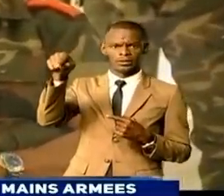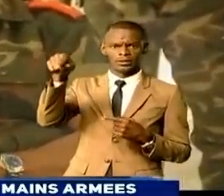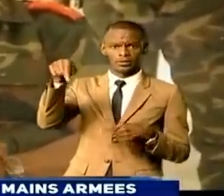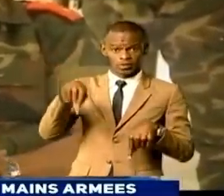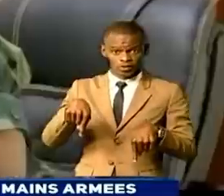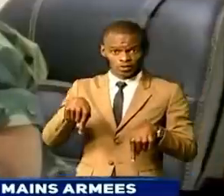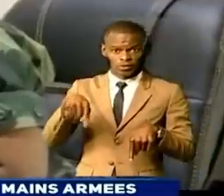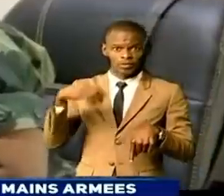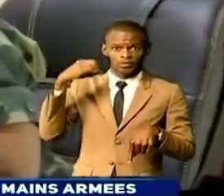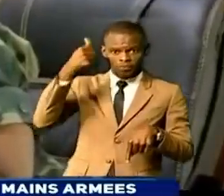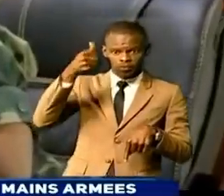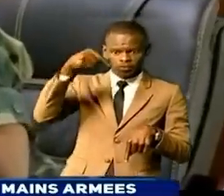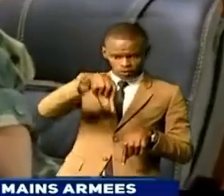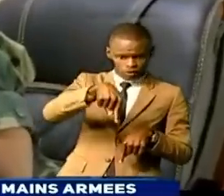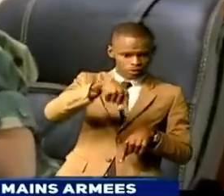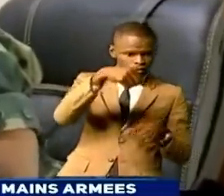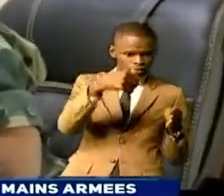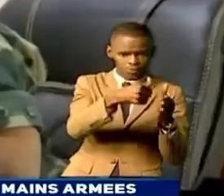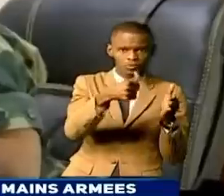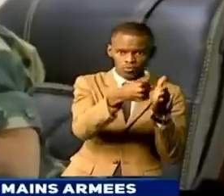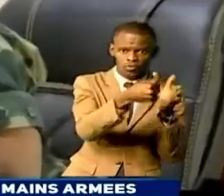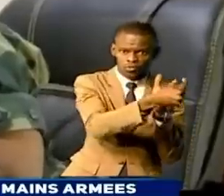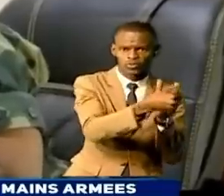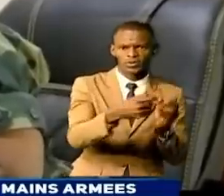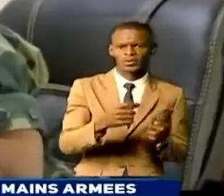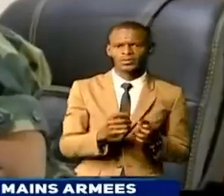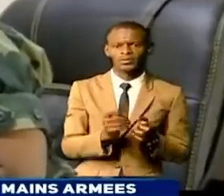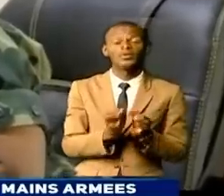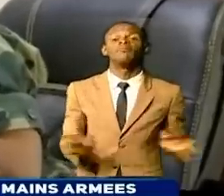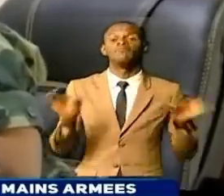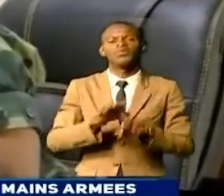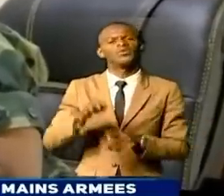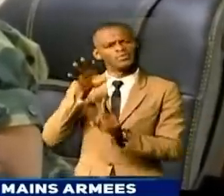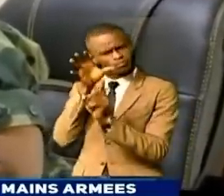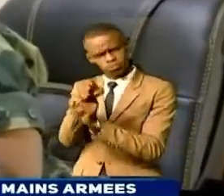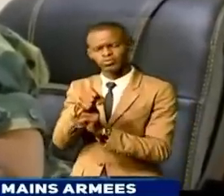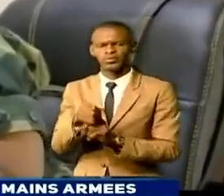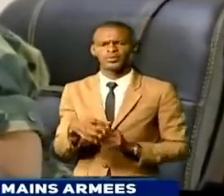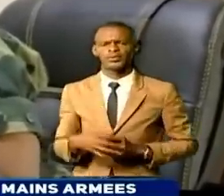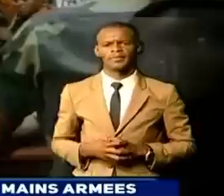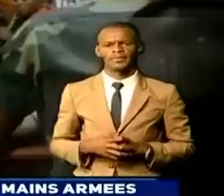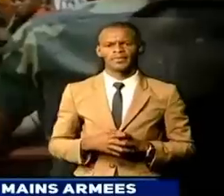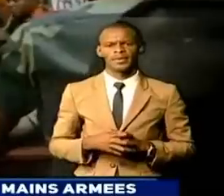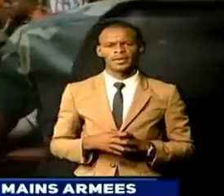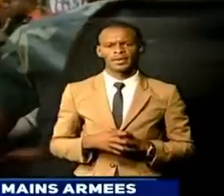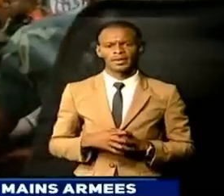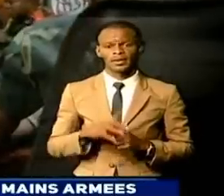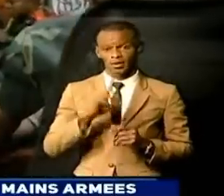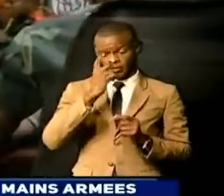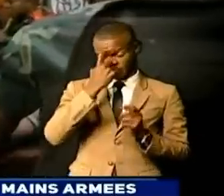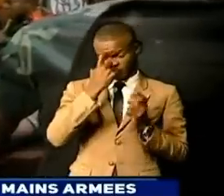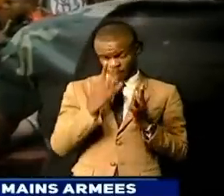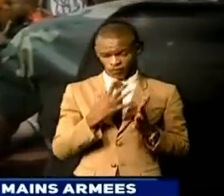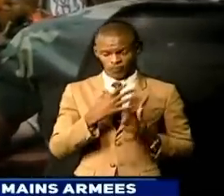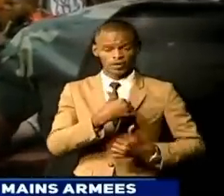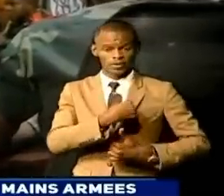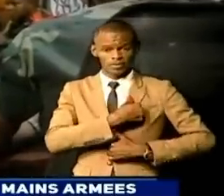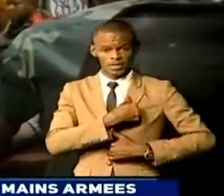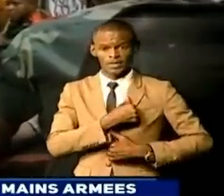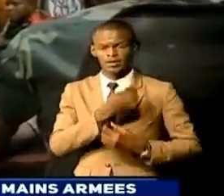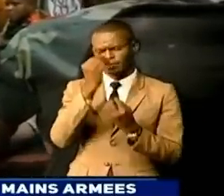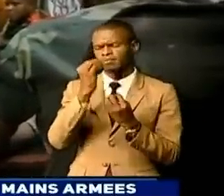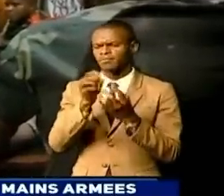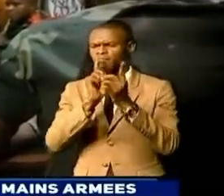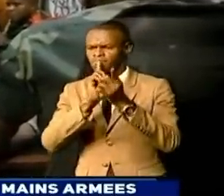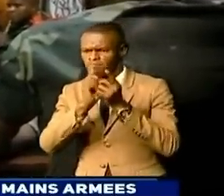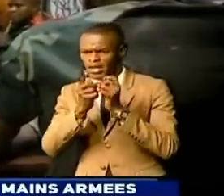au-dessus. Pendant ce temps, le gouverneur militaire et commandant des opérations en Ituri a, au cours d'une audience avec les communautés, réitéré